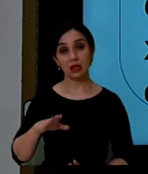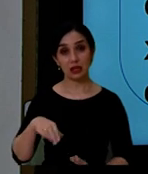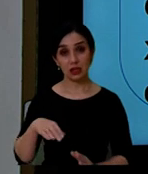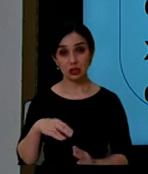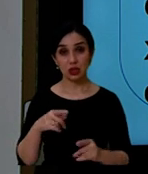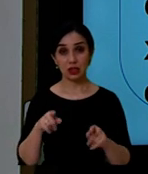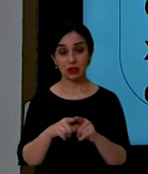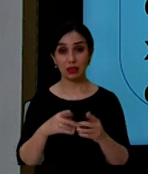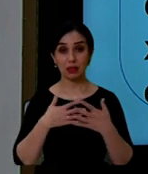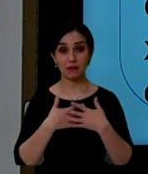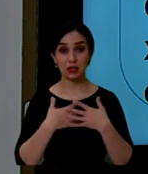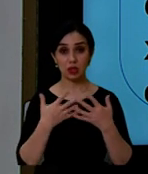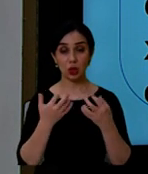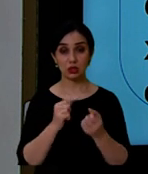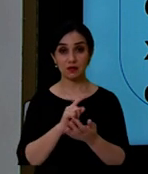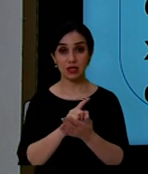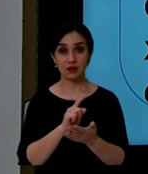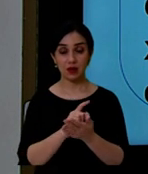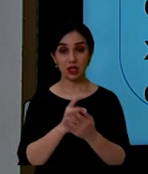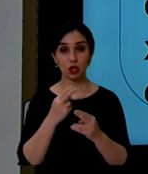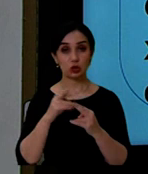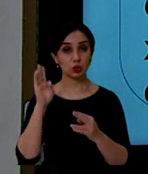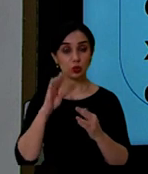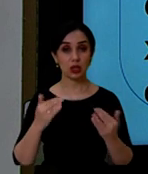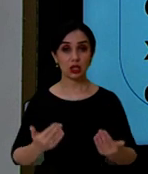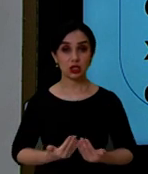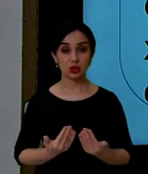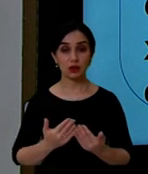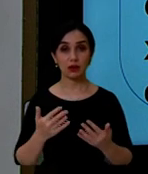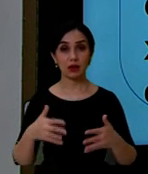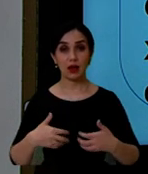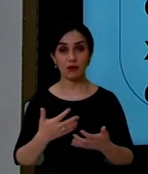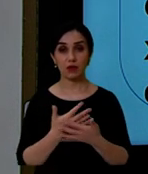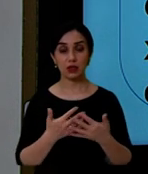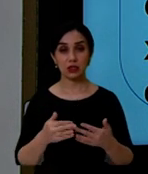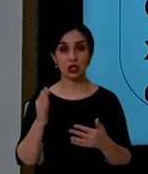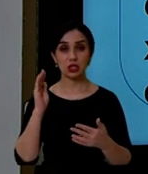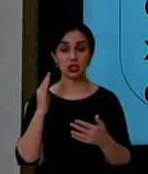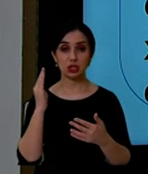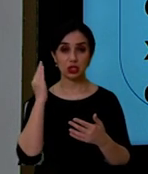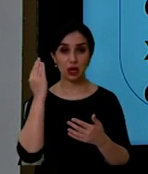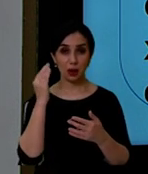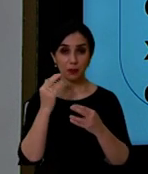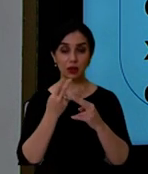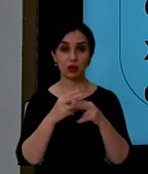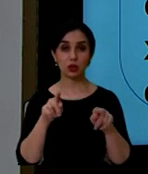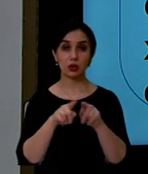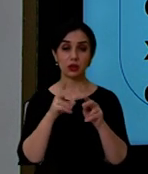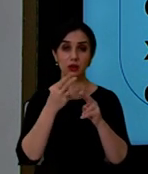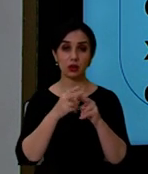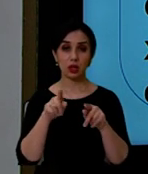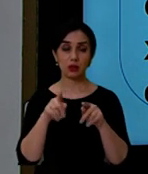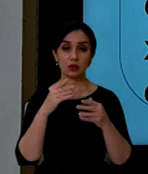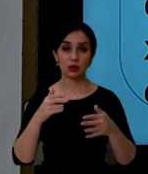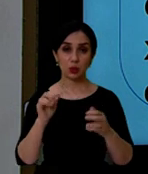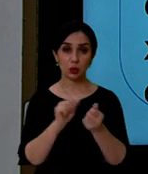Keyinchalik esa nafas olish vazifasini suvda yashaydigan hayvonlarda jabralar, quruqlikda yashovchi